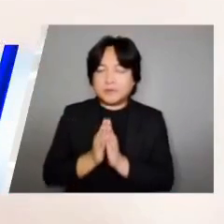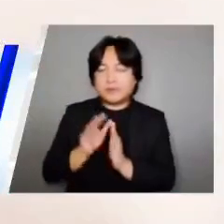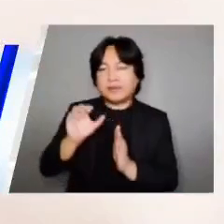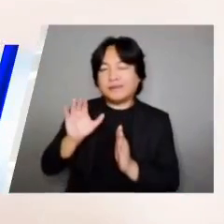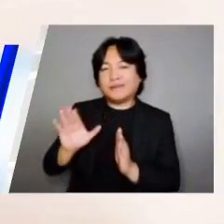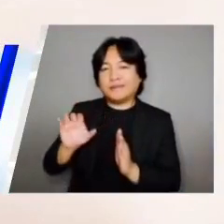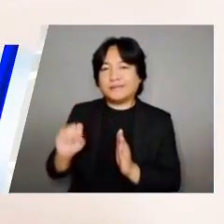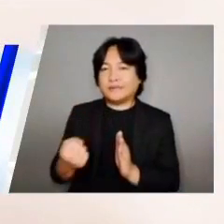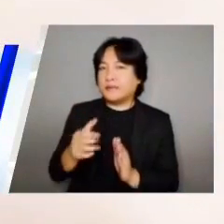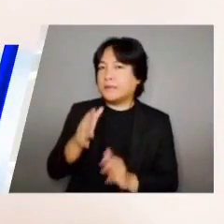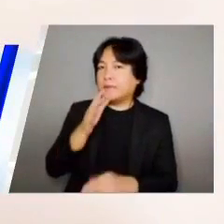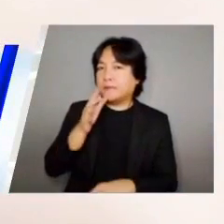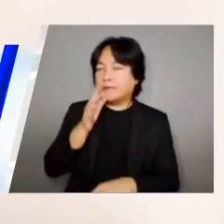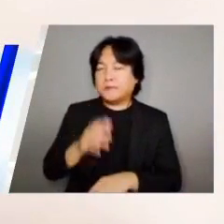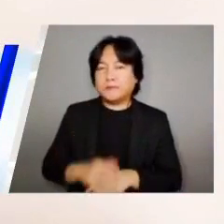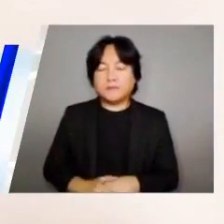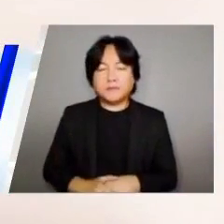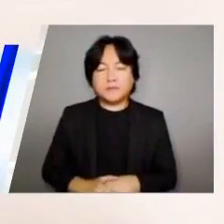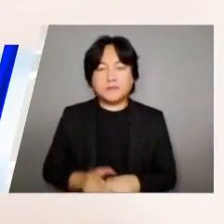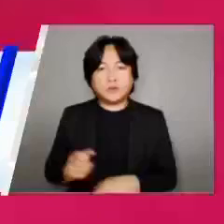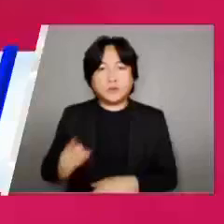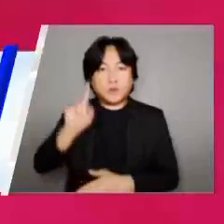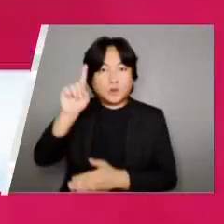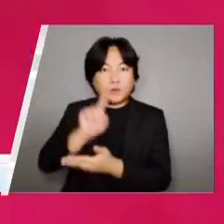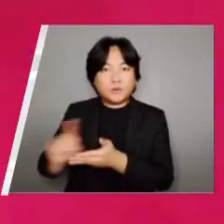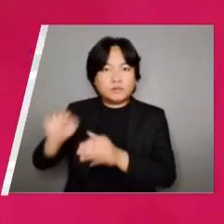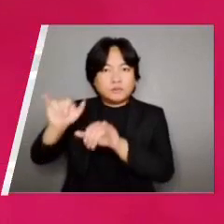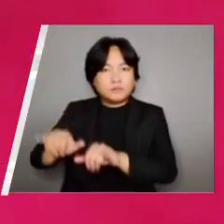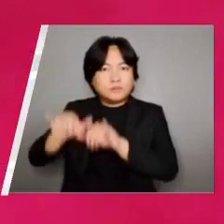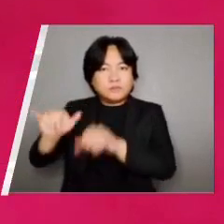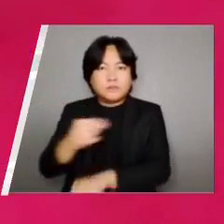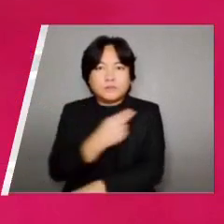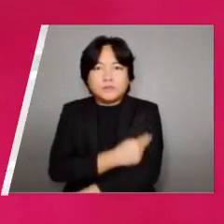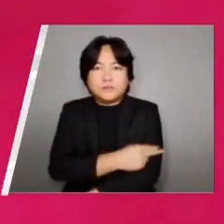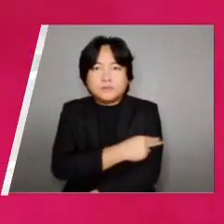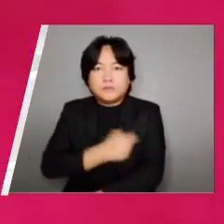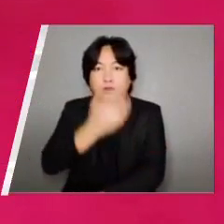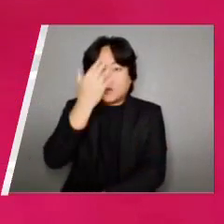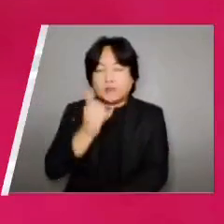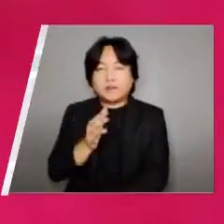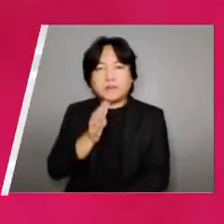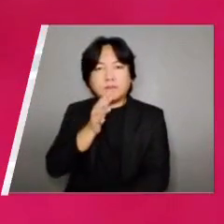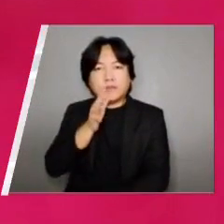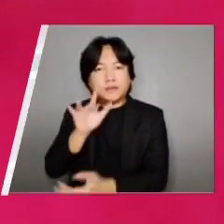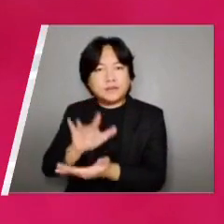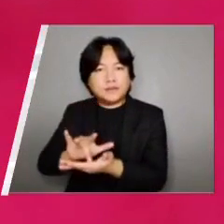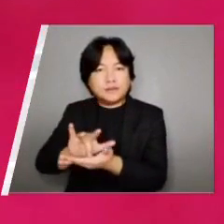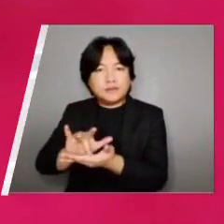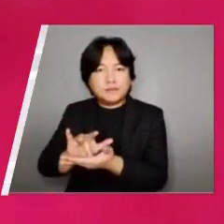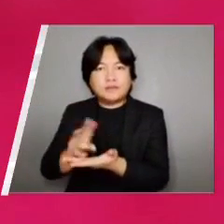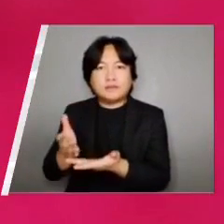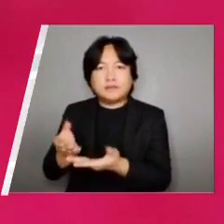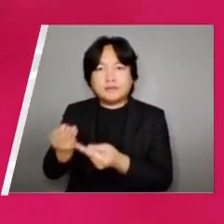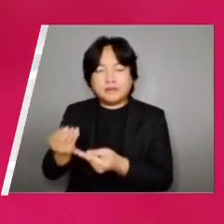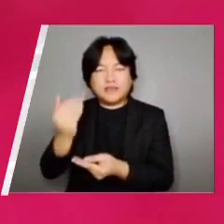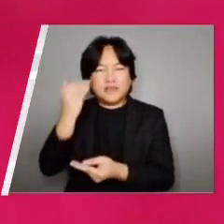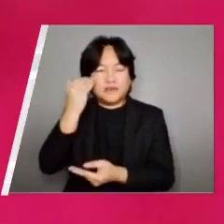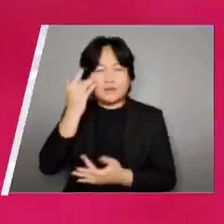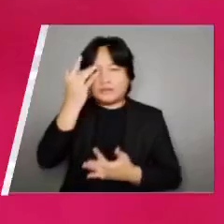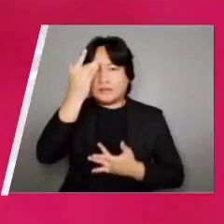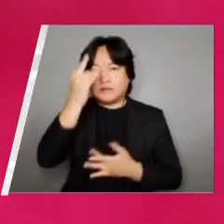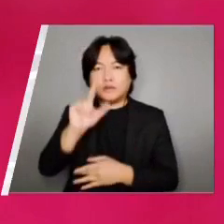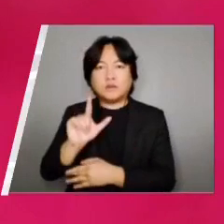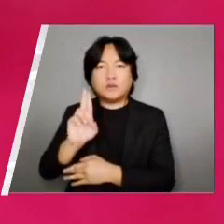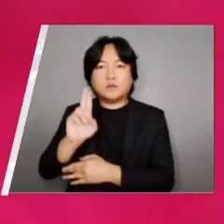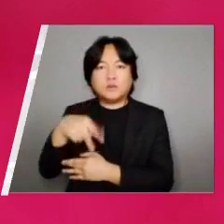Claudine, mahigit isang linggo na silang nasa ospital para sa pagpapagamot ng kanyang ina na lumalaban sa sakit na lupus. Siya na lang daw natitira